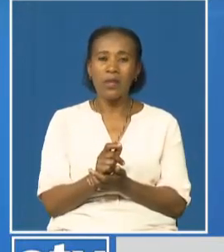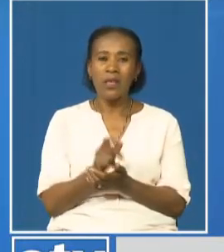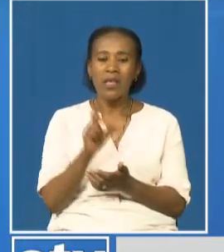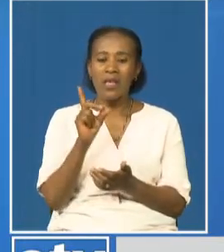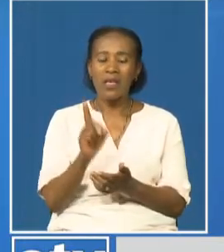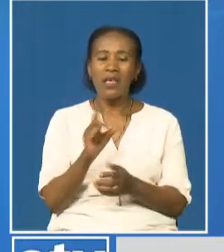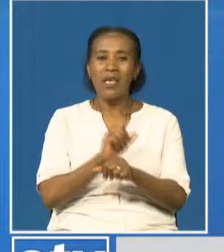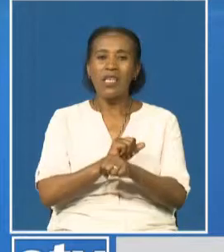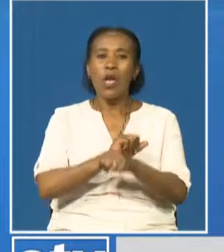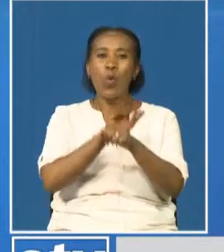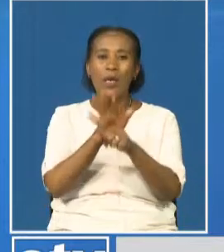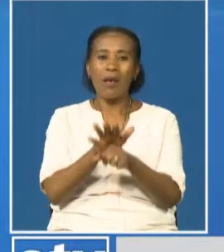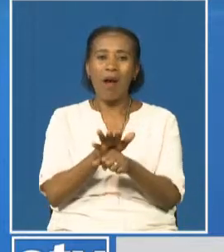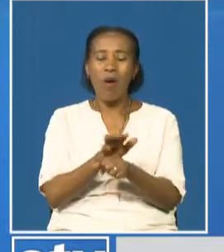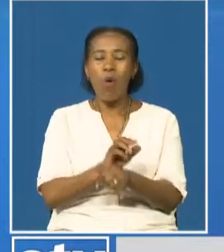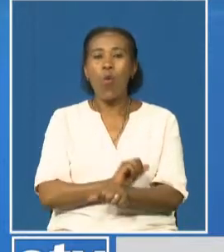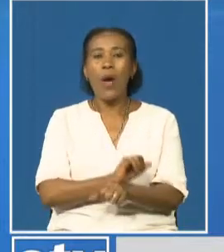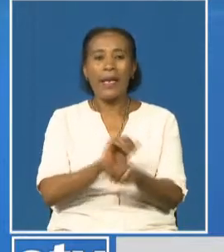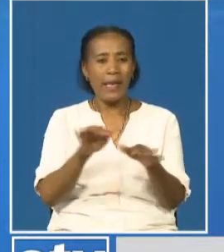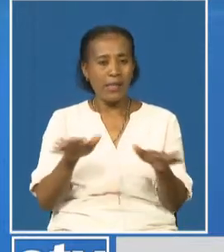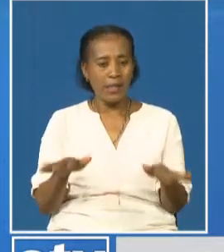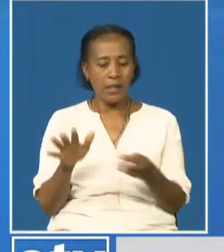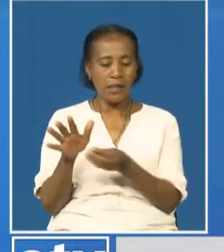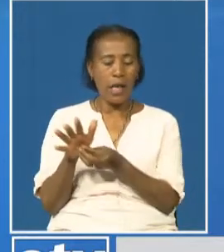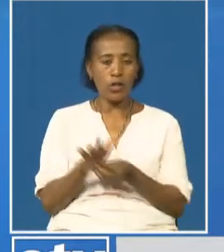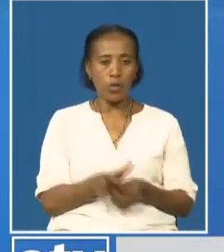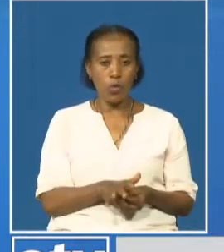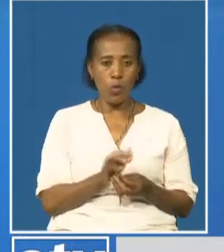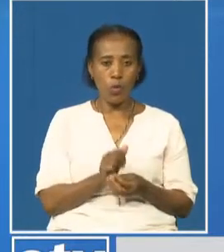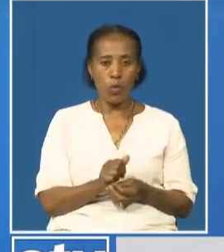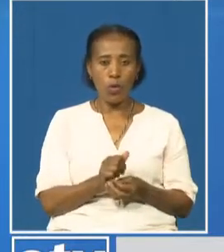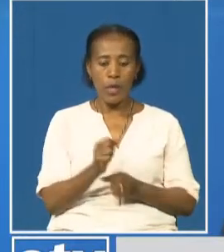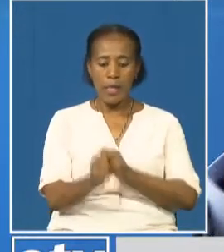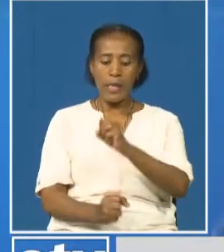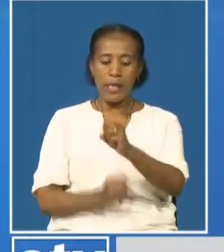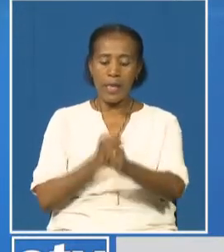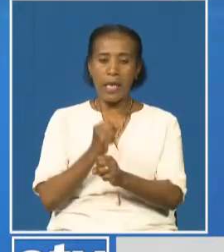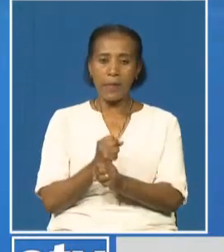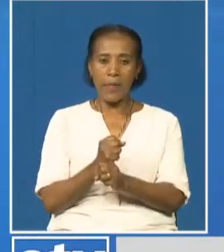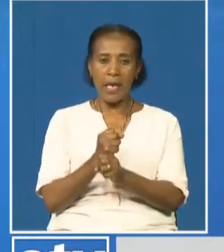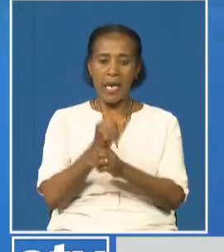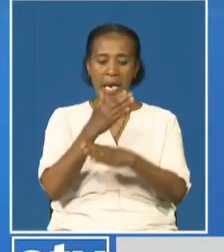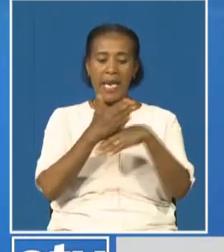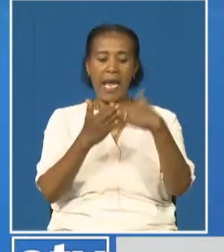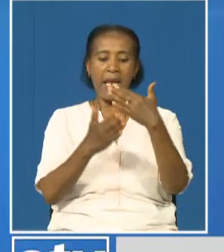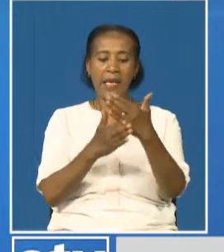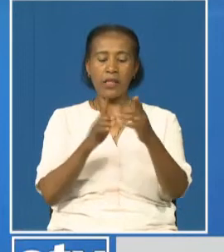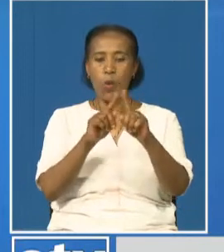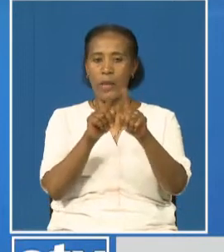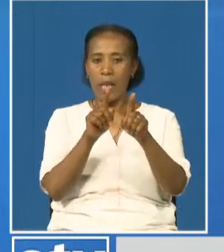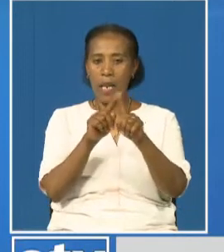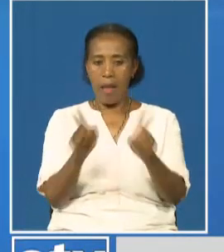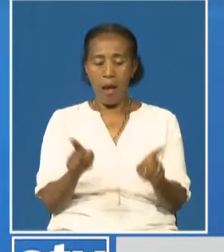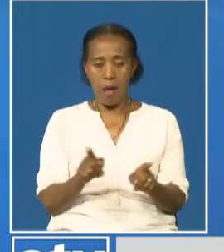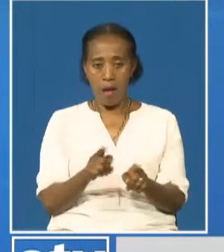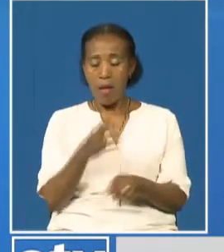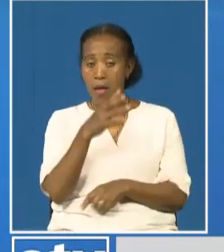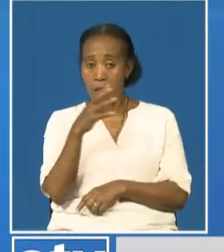ይሄ የኮሮና ወረርሽኝ ተጽዕኖ በየድሜር ከኑ ይለያያል